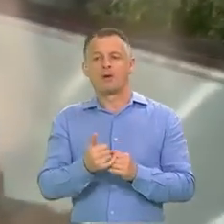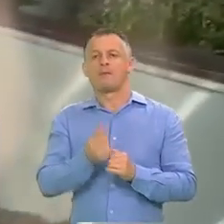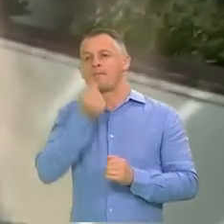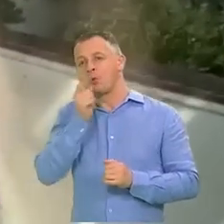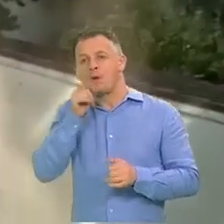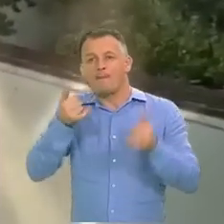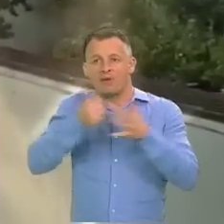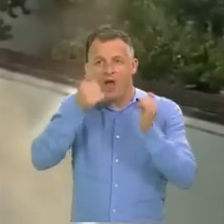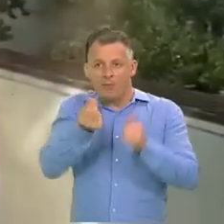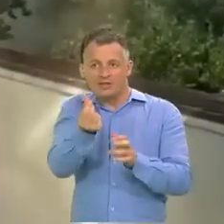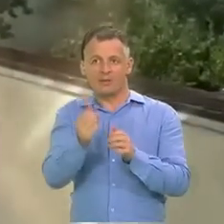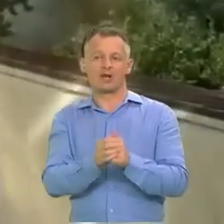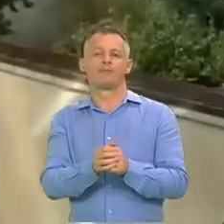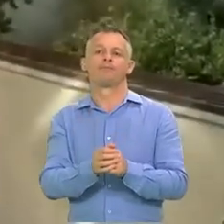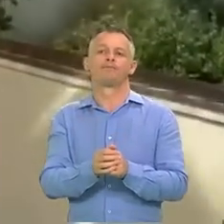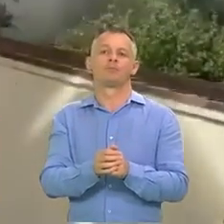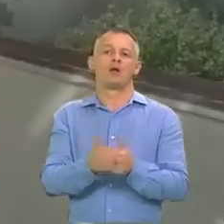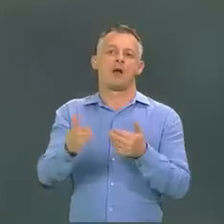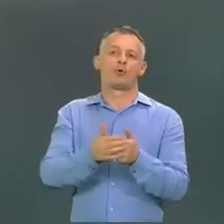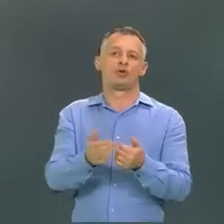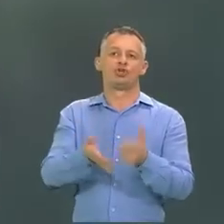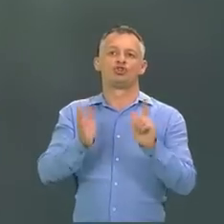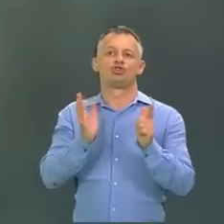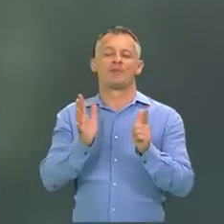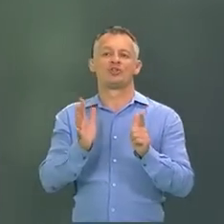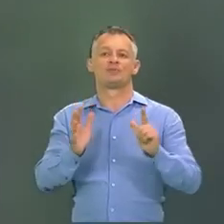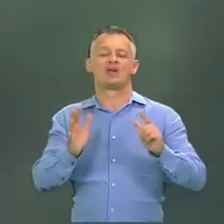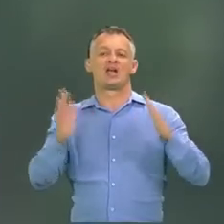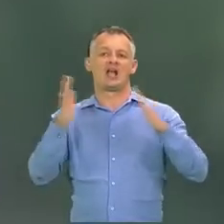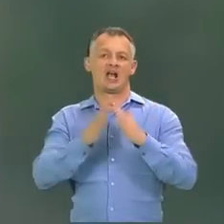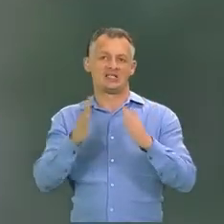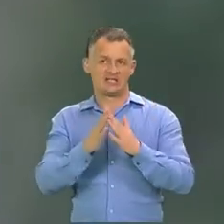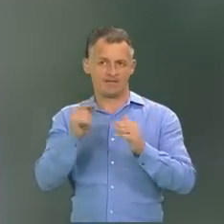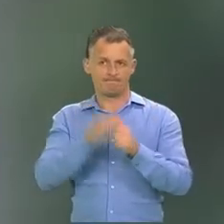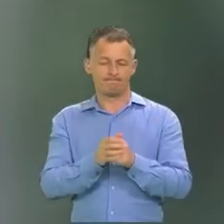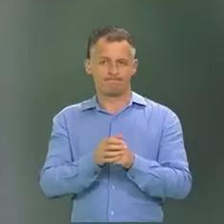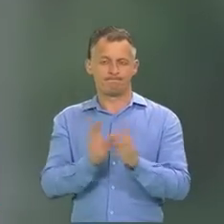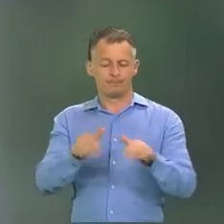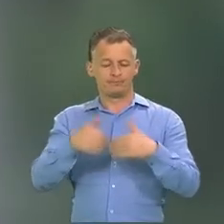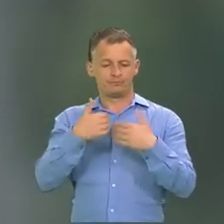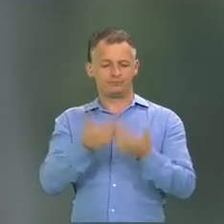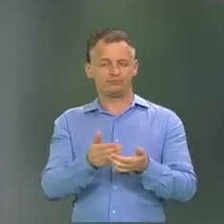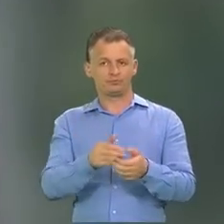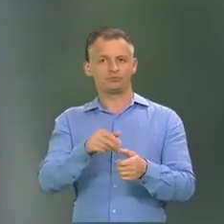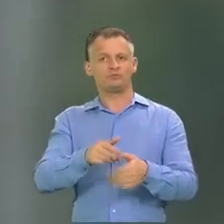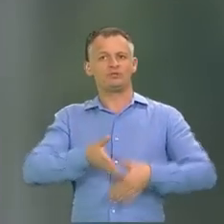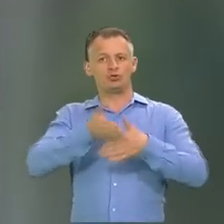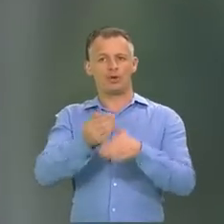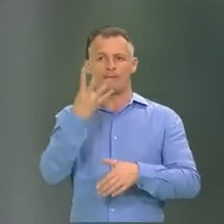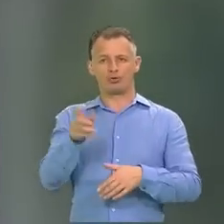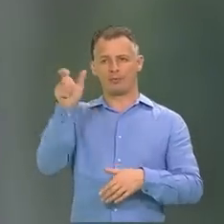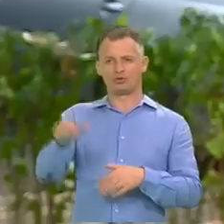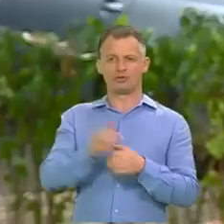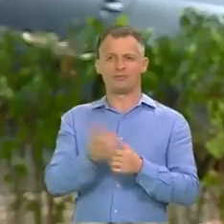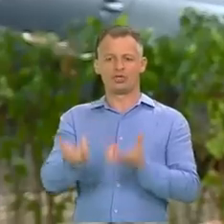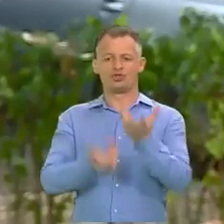este în jur de, sunt 17 proprietăți. Au fost asistate medical 4 persoane. Incendiul ar fi pornit